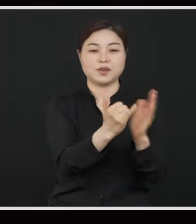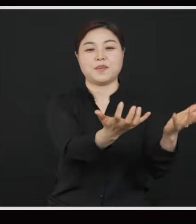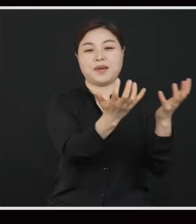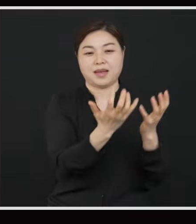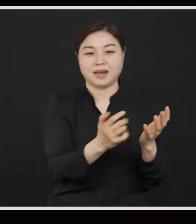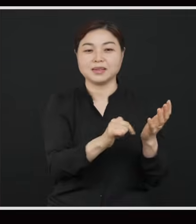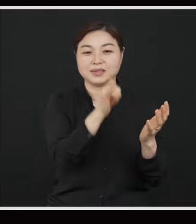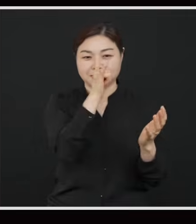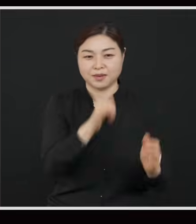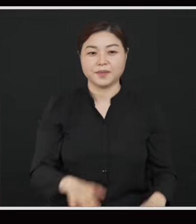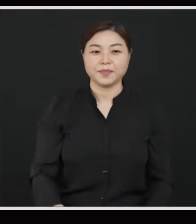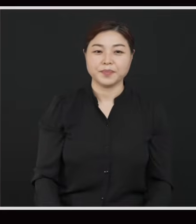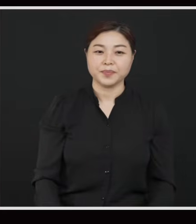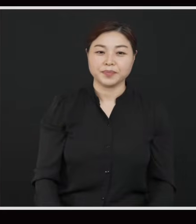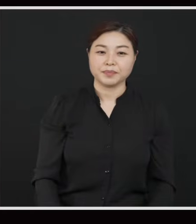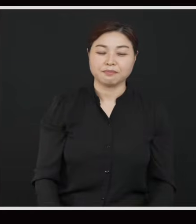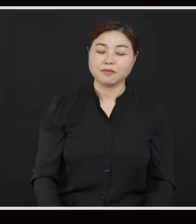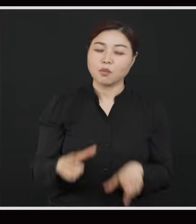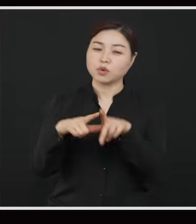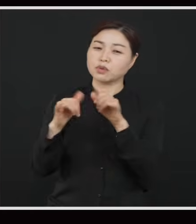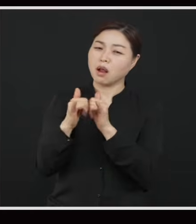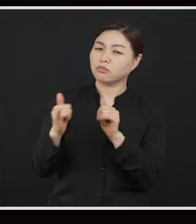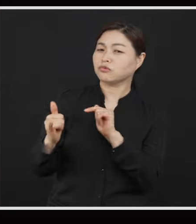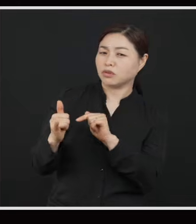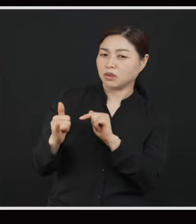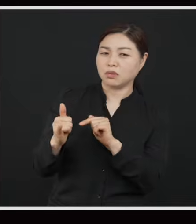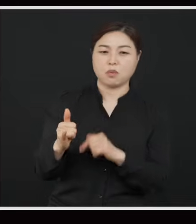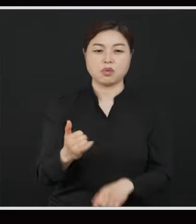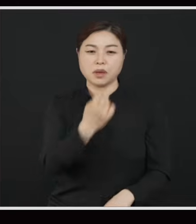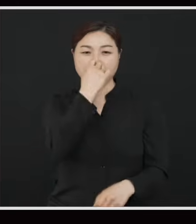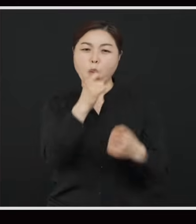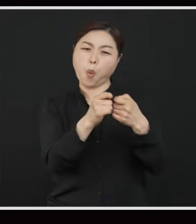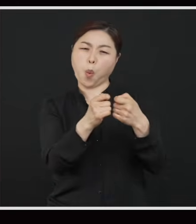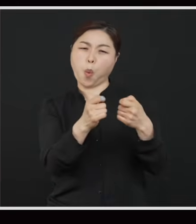여기 보세요. 저희가 보통 사람들이 오래 산다 그러면은